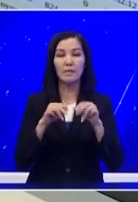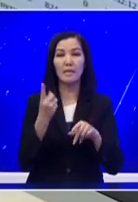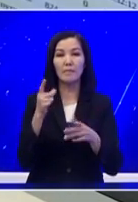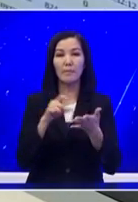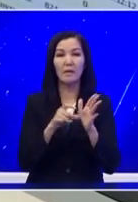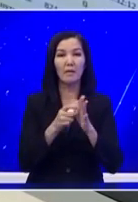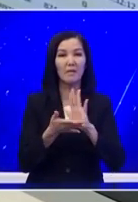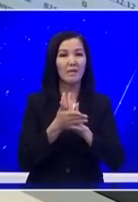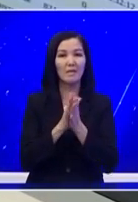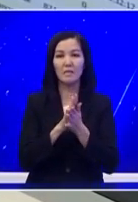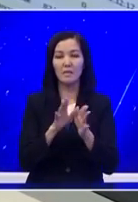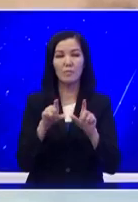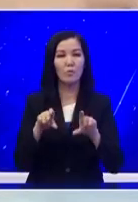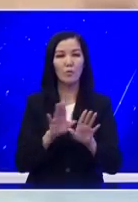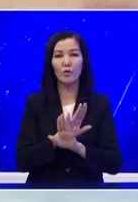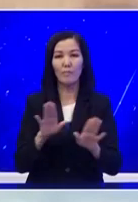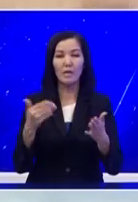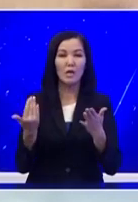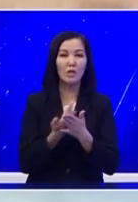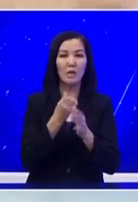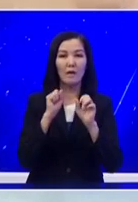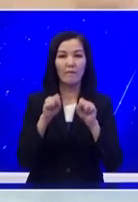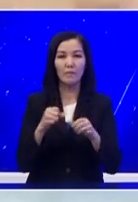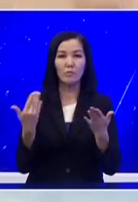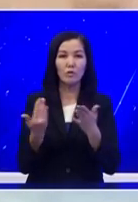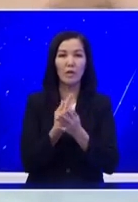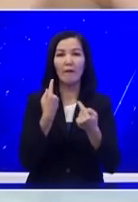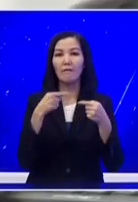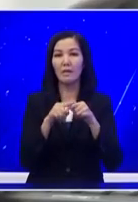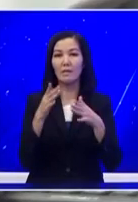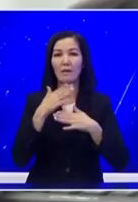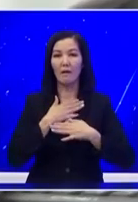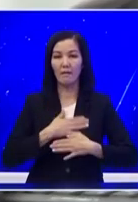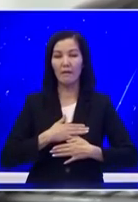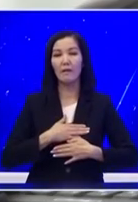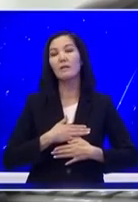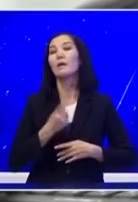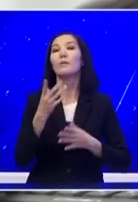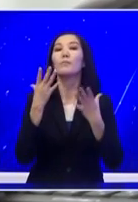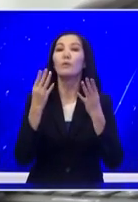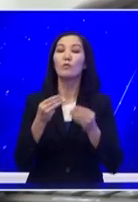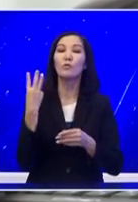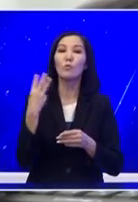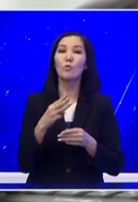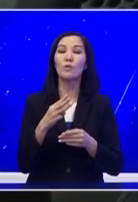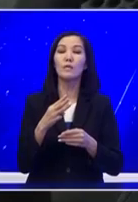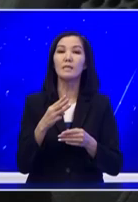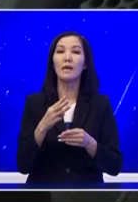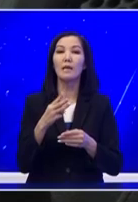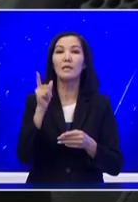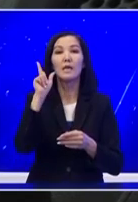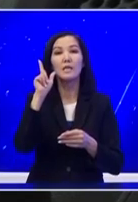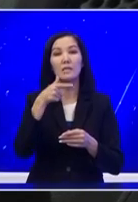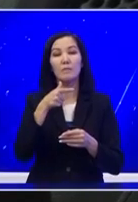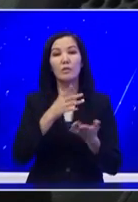кабинетте қысылып отырмайды. Жаңа мүмкіндік, жаңа техника көңілдерінен шығады. Бір тәулікте 30-дан аса диспетчер қызмет